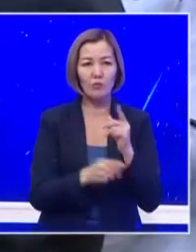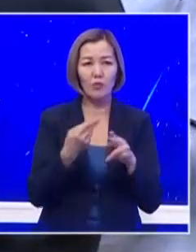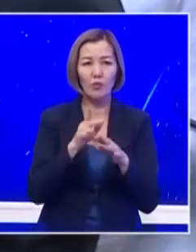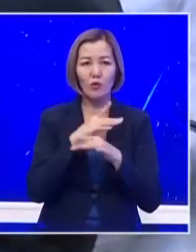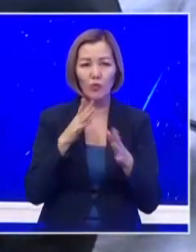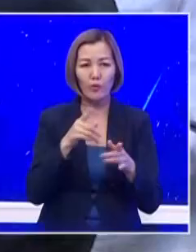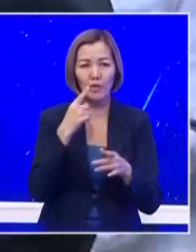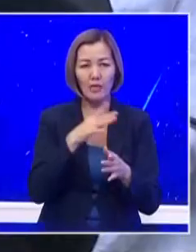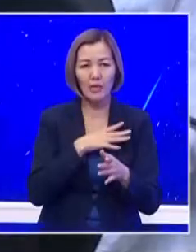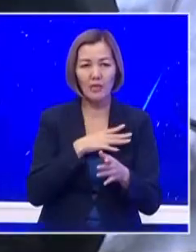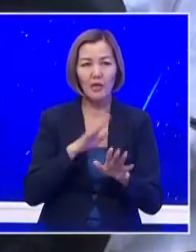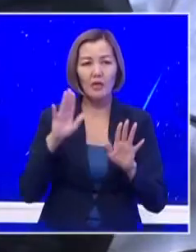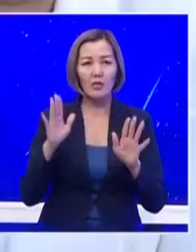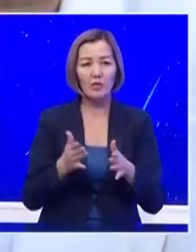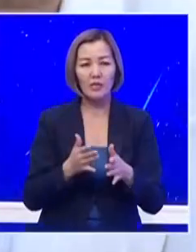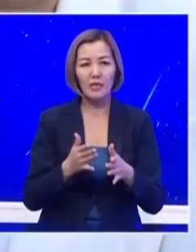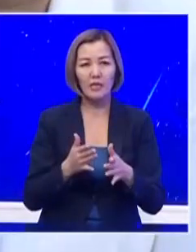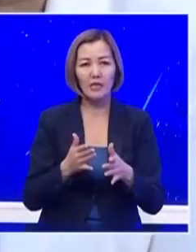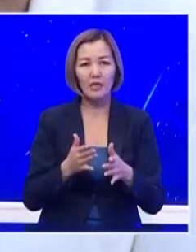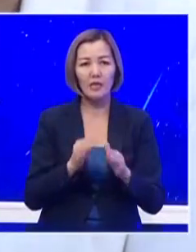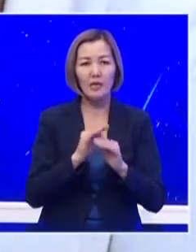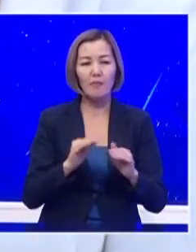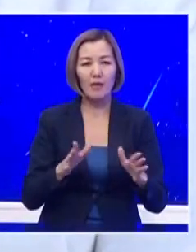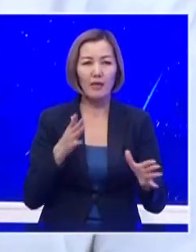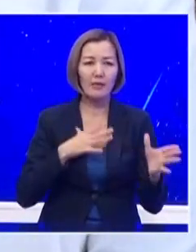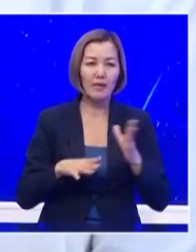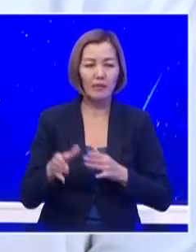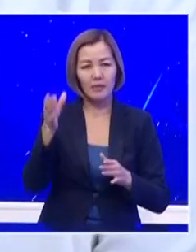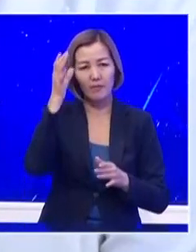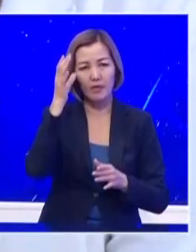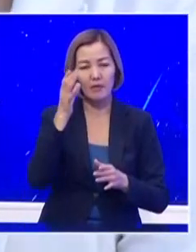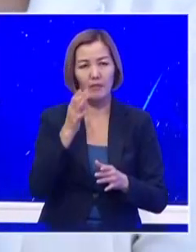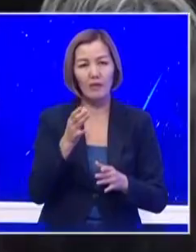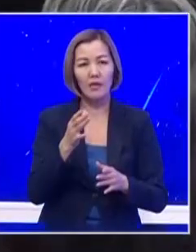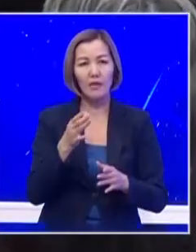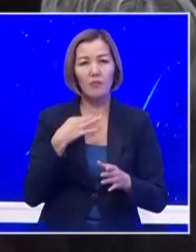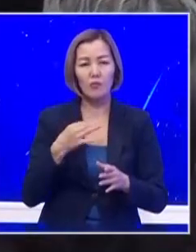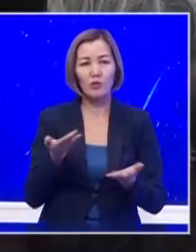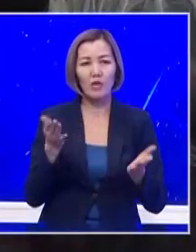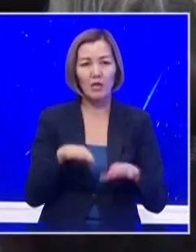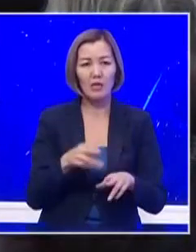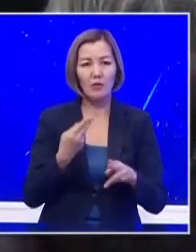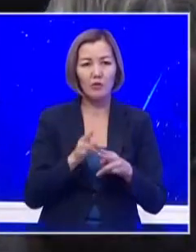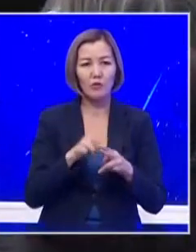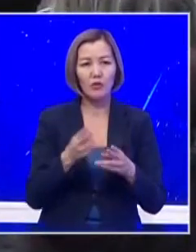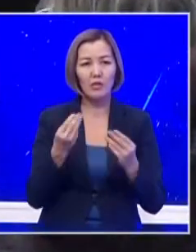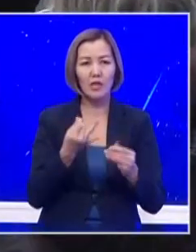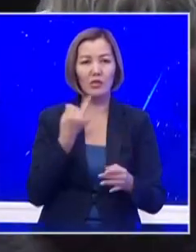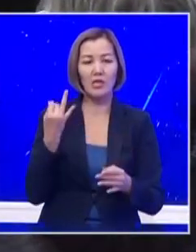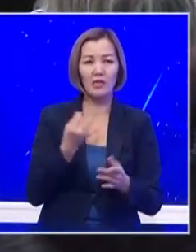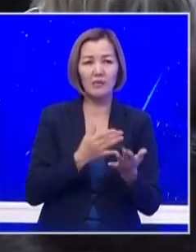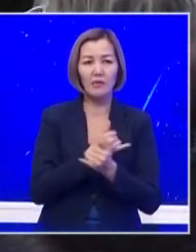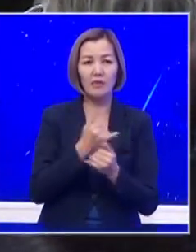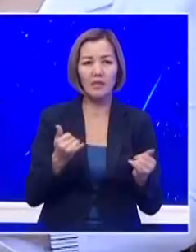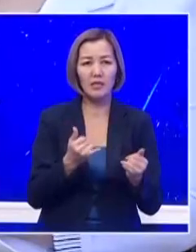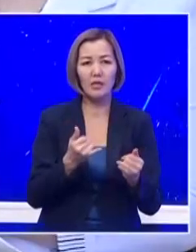тұрғанын айтты. Мұндай жағдайдың екі ортасында бала тәрбиесі мен оның білімі қараусыз қалады. Сондықтан ақшаға қызыға қызмет